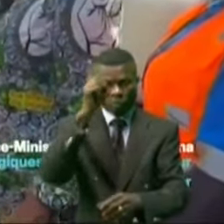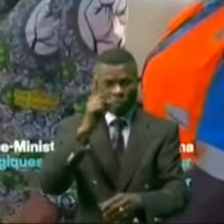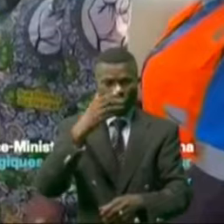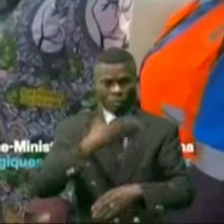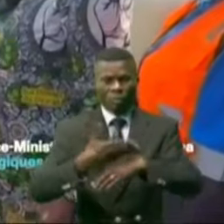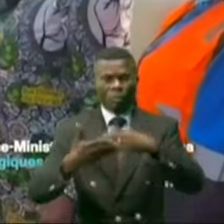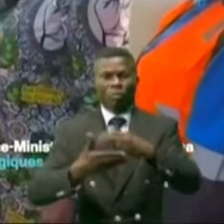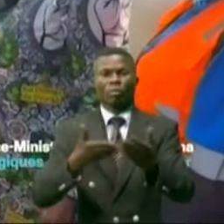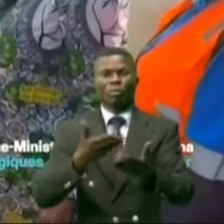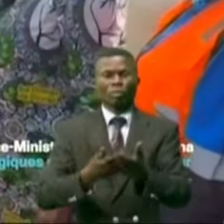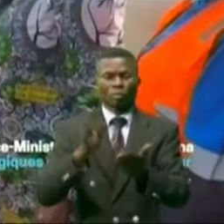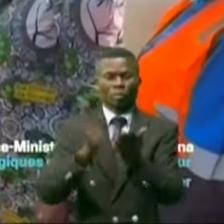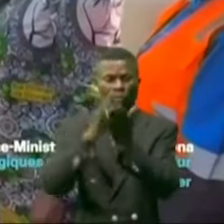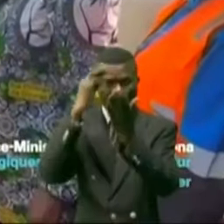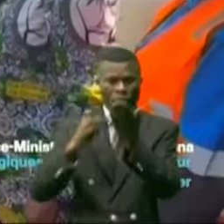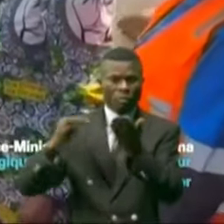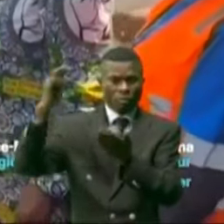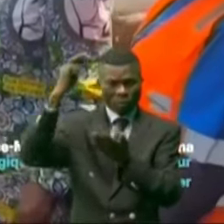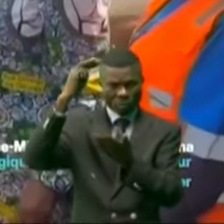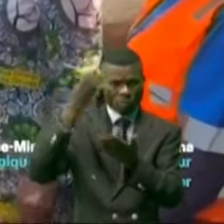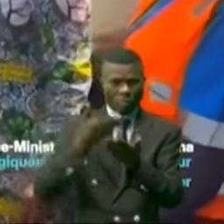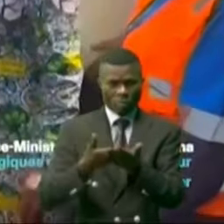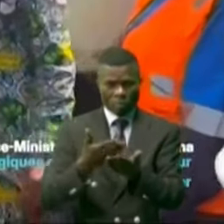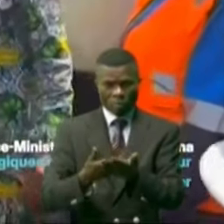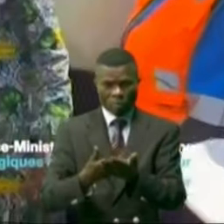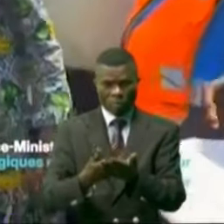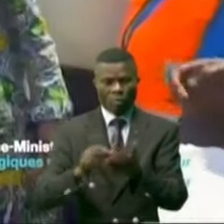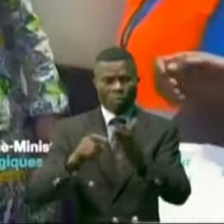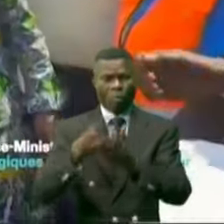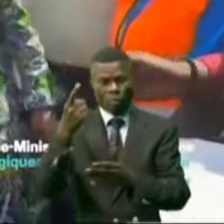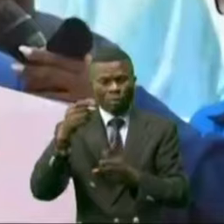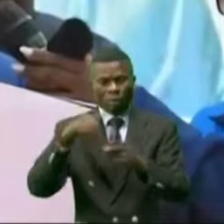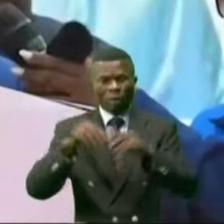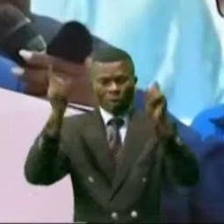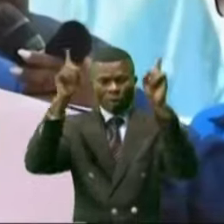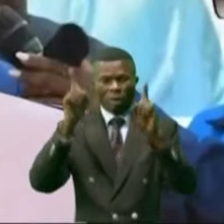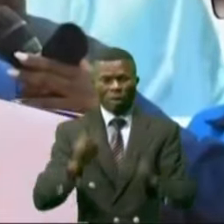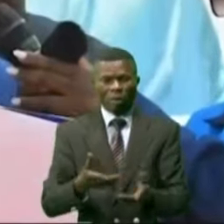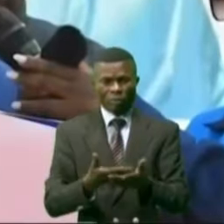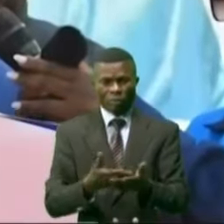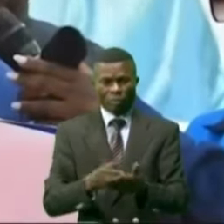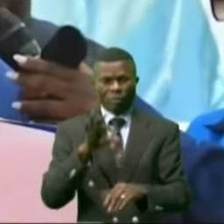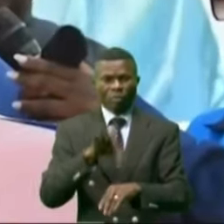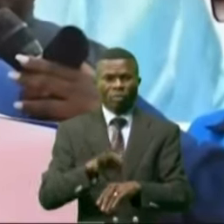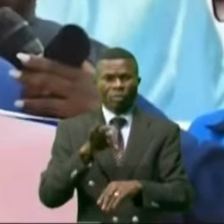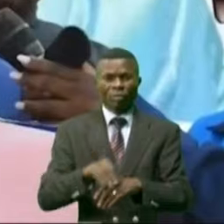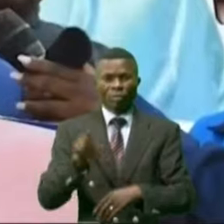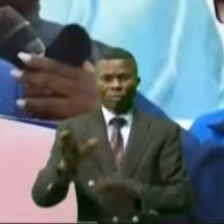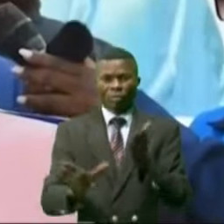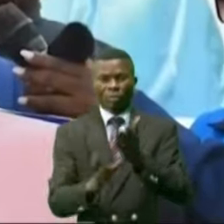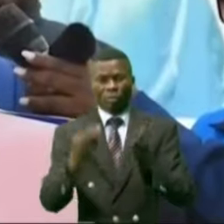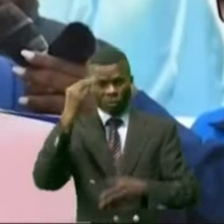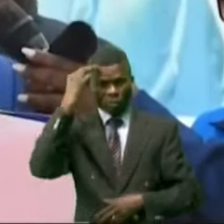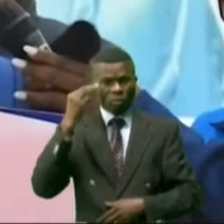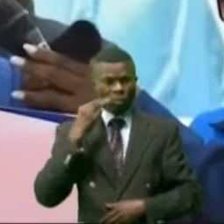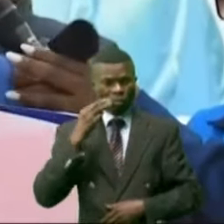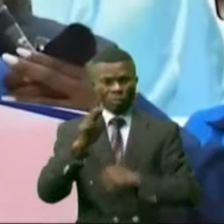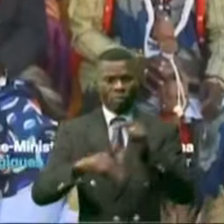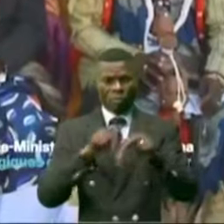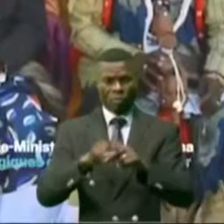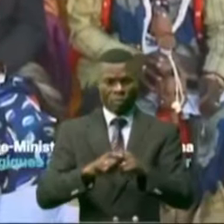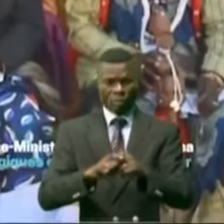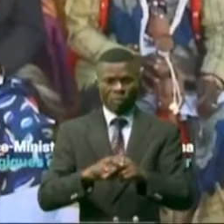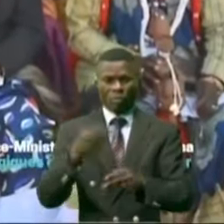école supérieure des métiers des mines, une première en Afrique. L'occasion était pour le vice-ministre national des